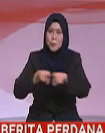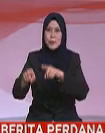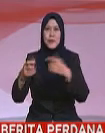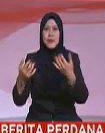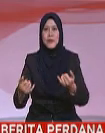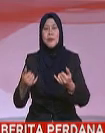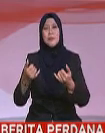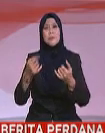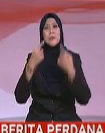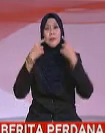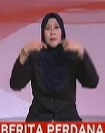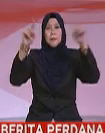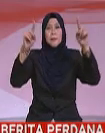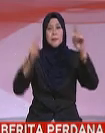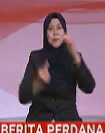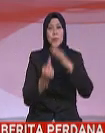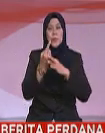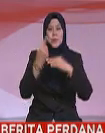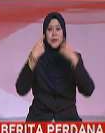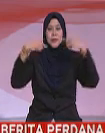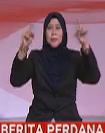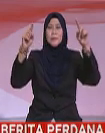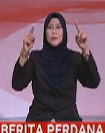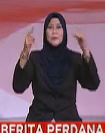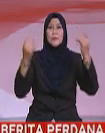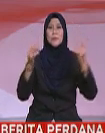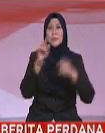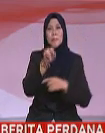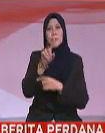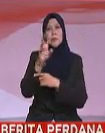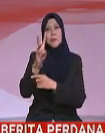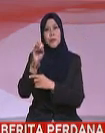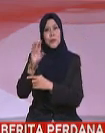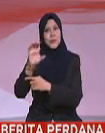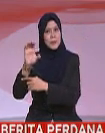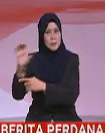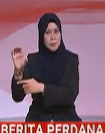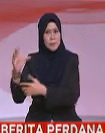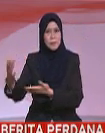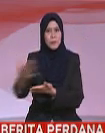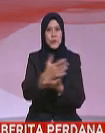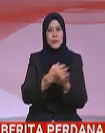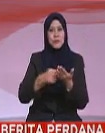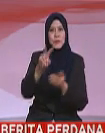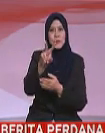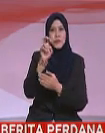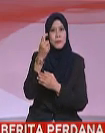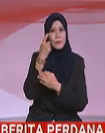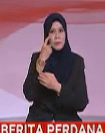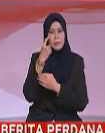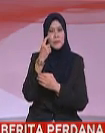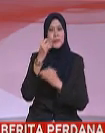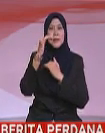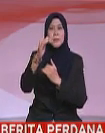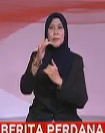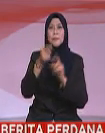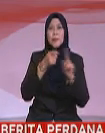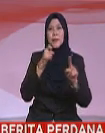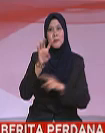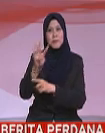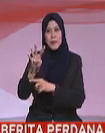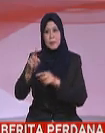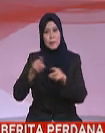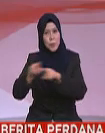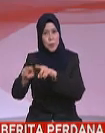digugat apabila berjaya muncul juara keseluruhan kategori 160cc dengan menguntip 200 mata maksimum daripada 4